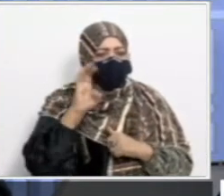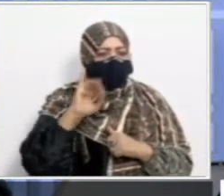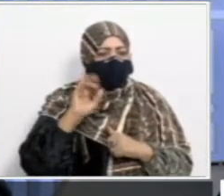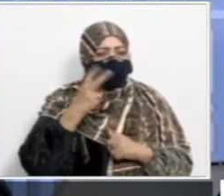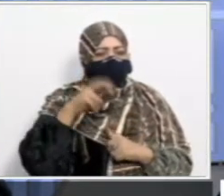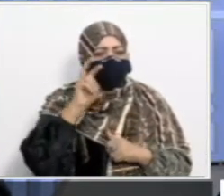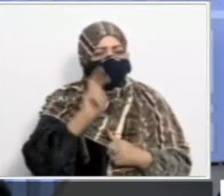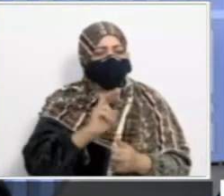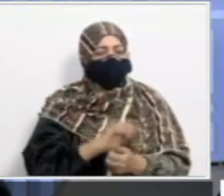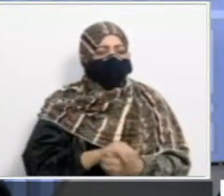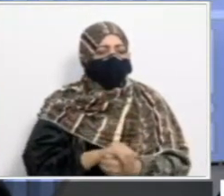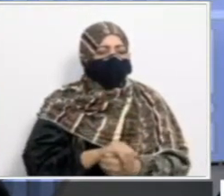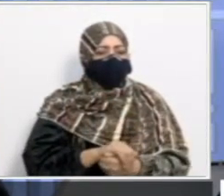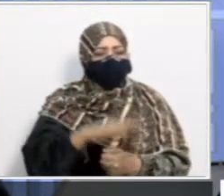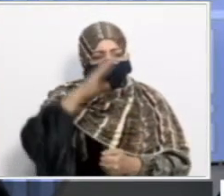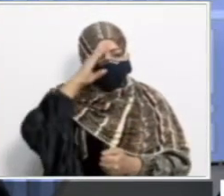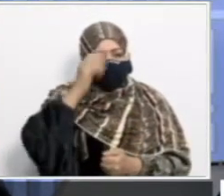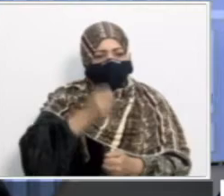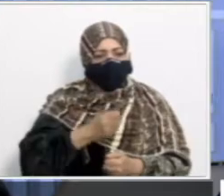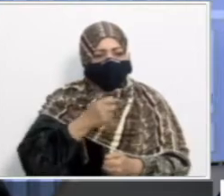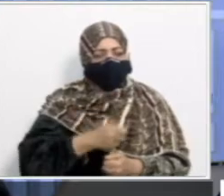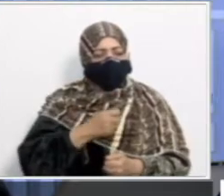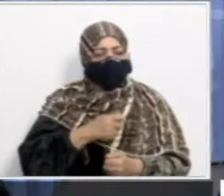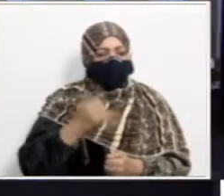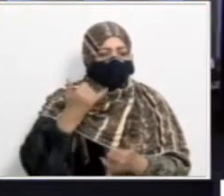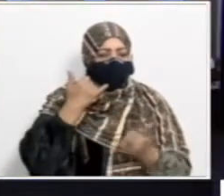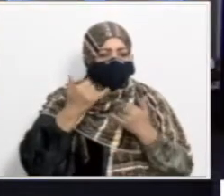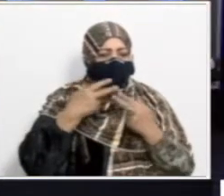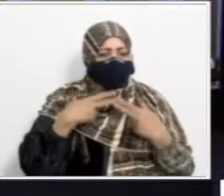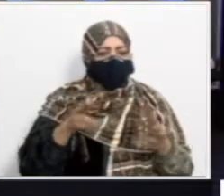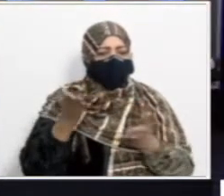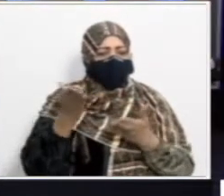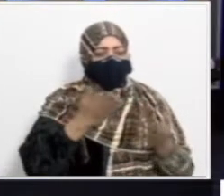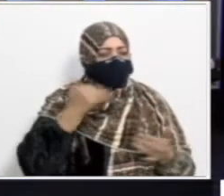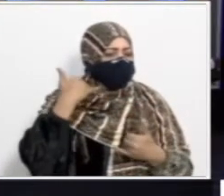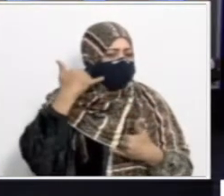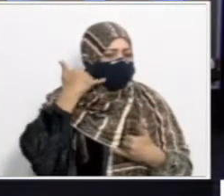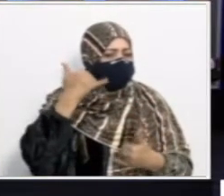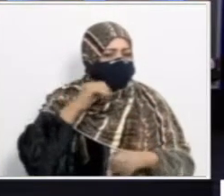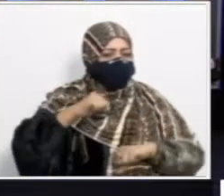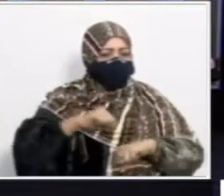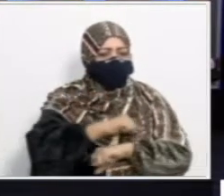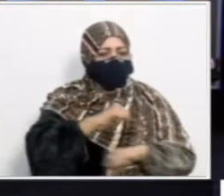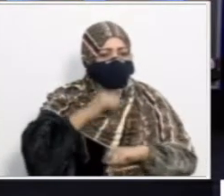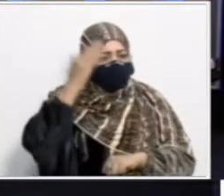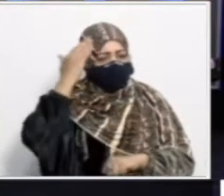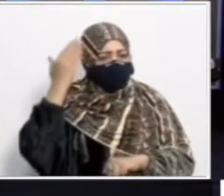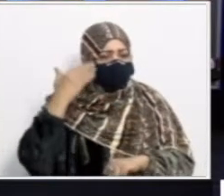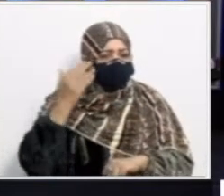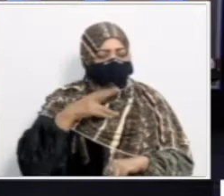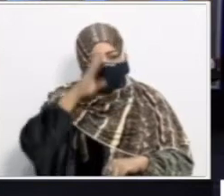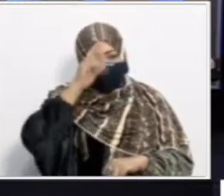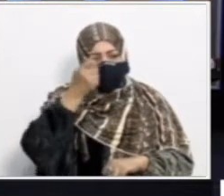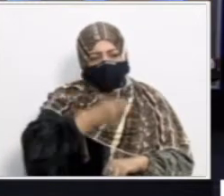نعم أخت نجمة، تفضلي. أيوة. نعم. السلام عليكم. وعليكم السلام ورحمة الله. معلش الشيخ، ما